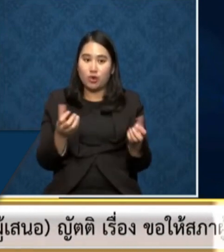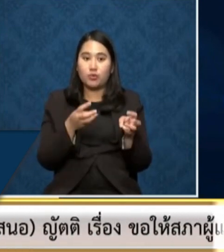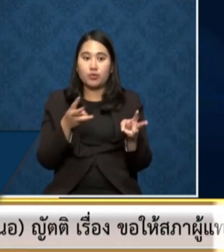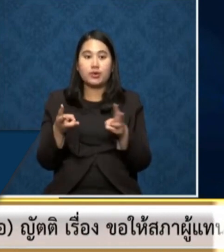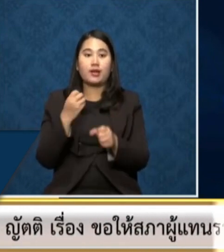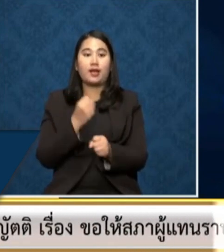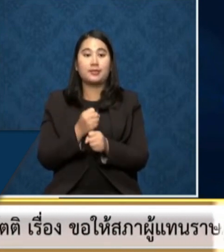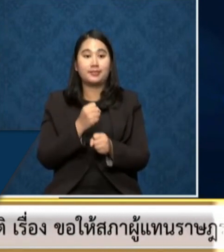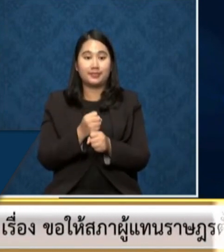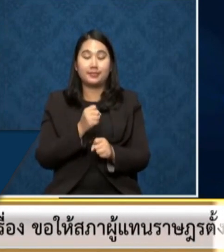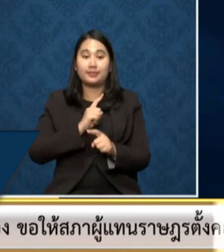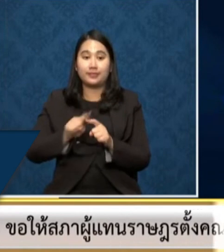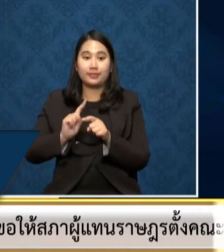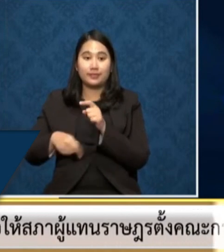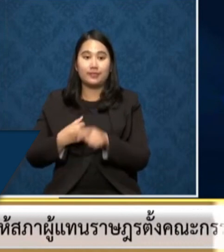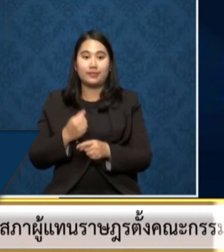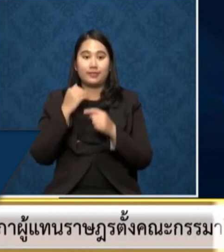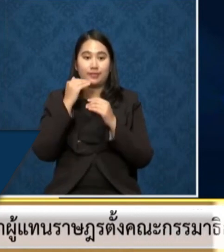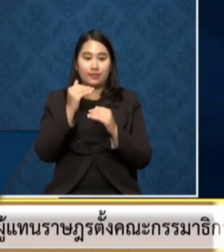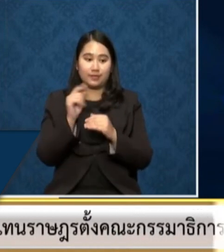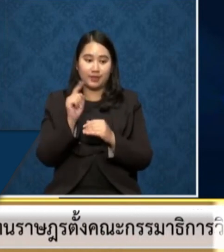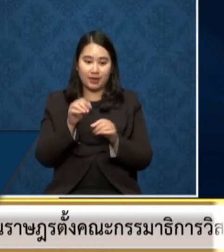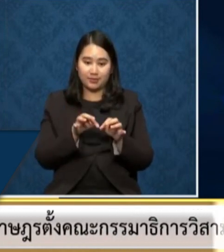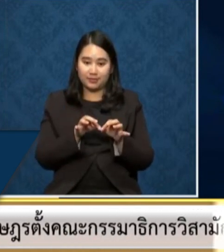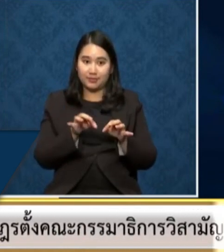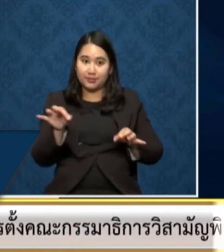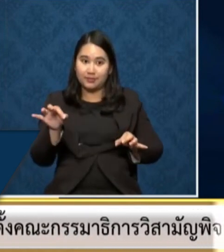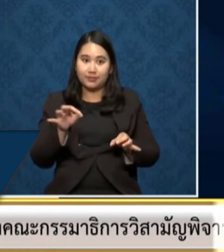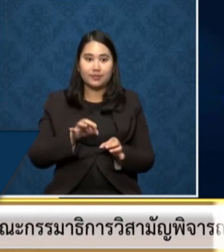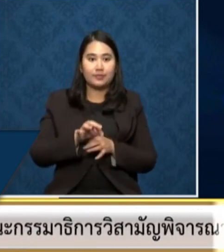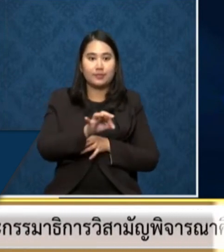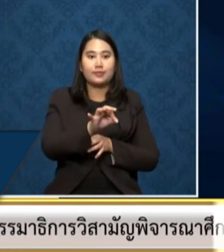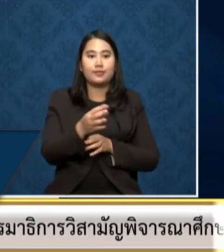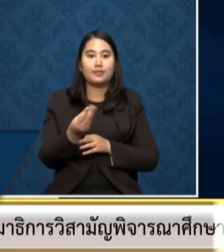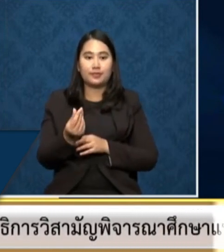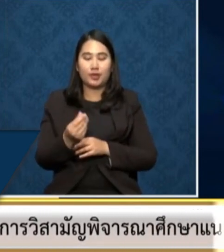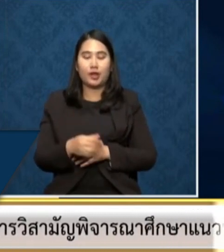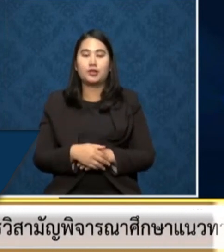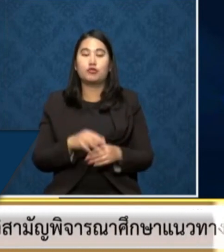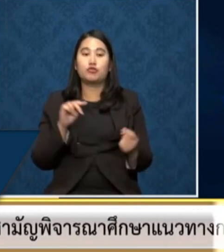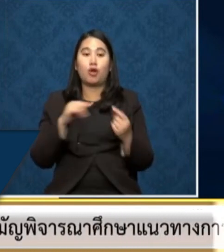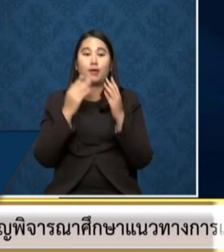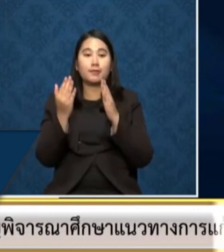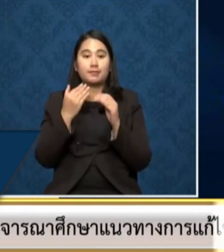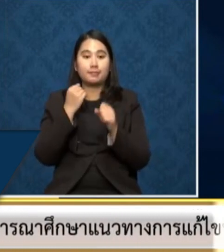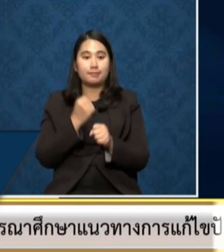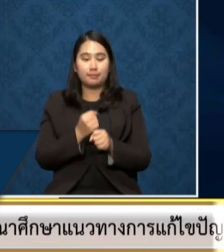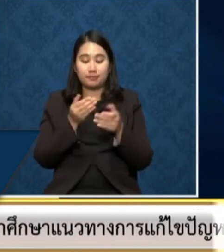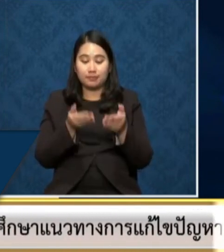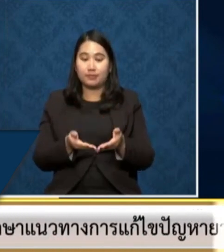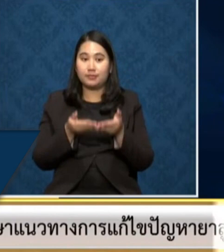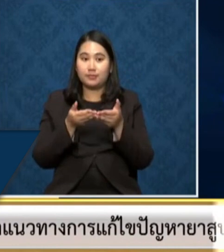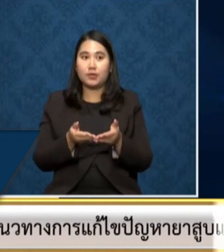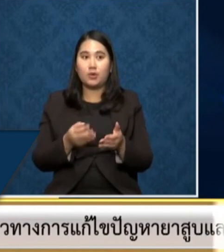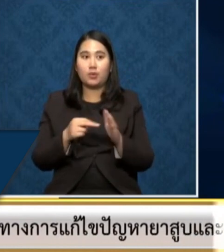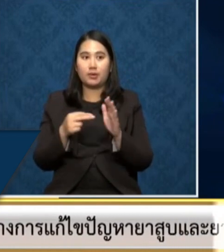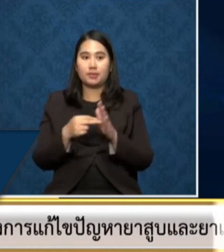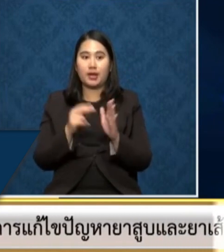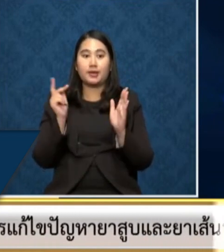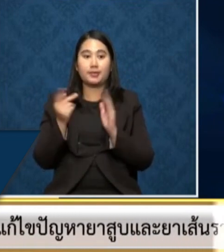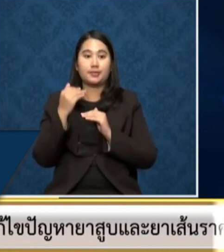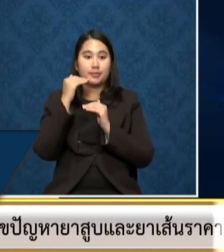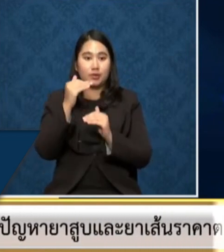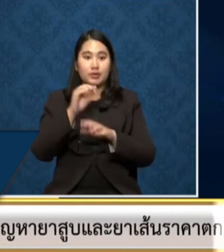การทำประมงกำหนดพื้นที่และฤดูกาลในการทำประมงให้ชาวประมงได้มีส่วนร่วมในการกำหนดขอบ